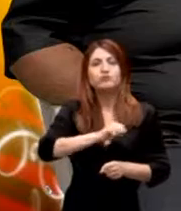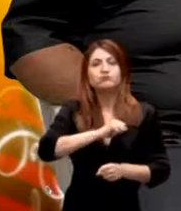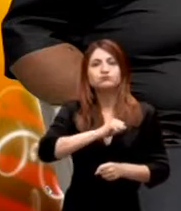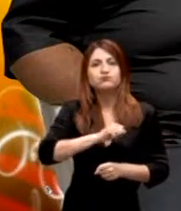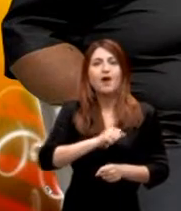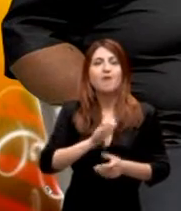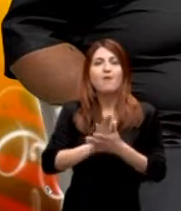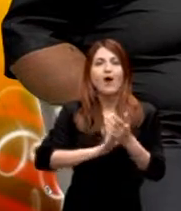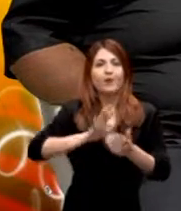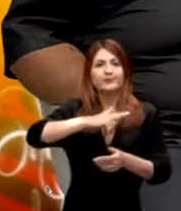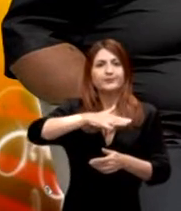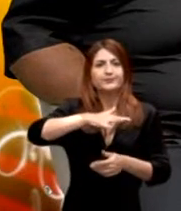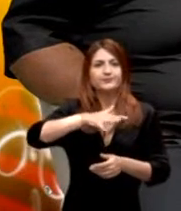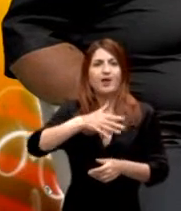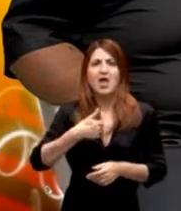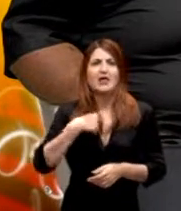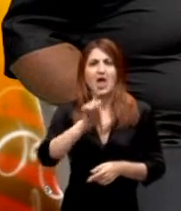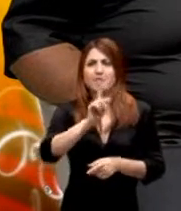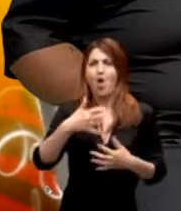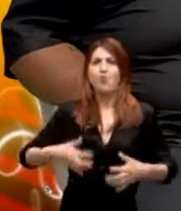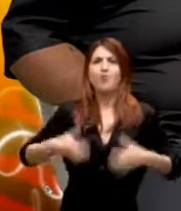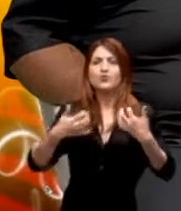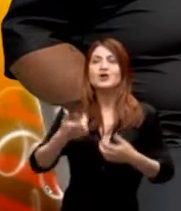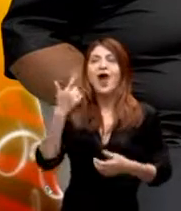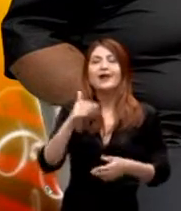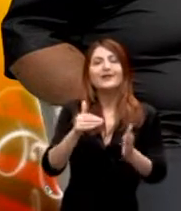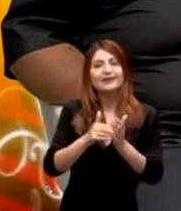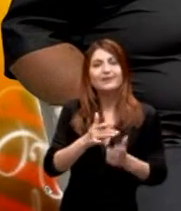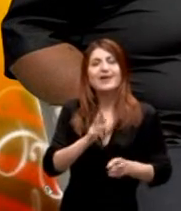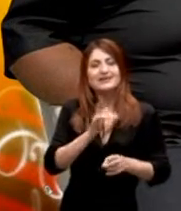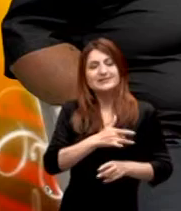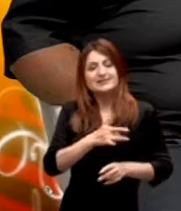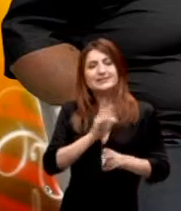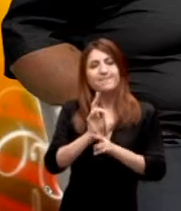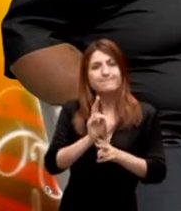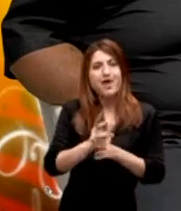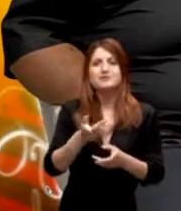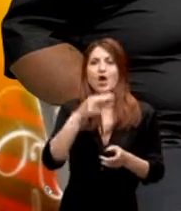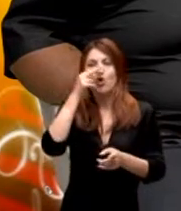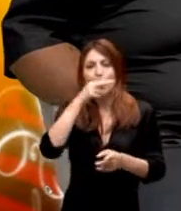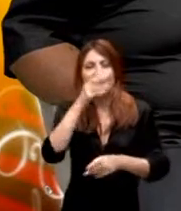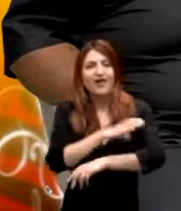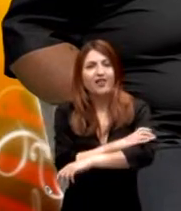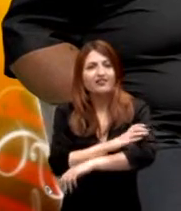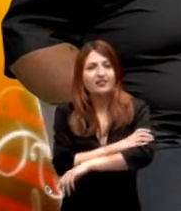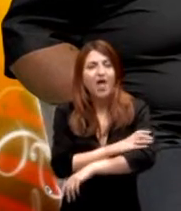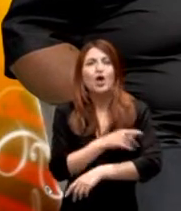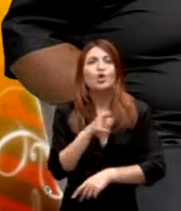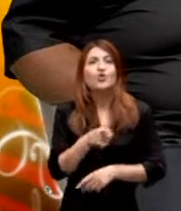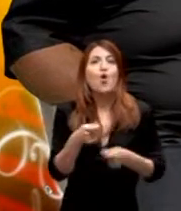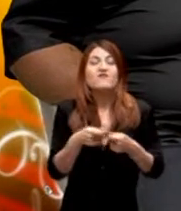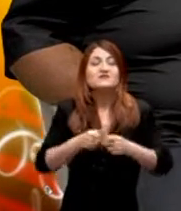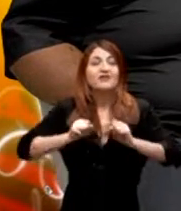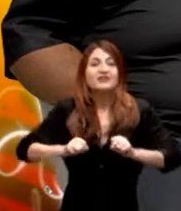dobije fibrilaciju. Ja ne plašim gospodina, ali srce treba paziti, tlak kontrolirati. To su sve stvari koje se kod